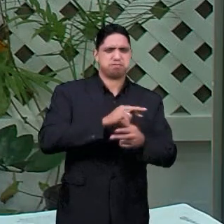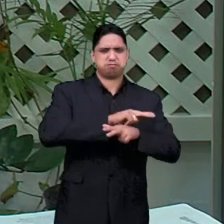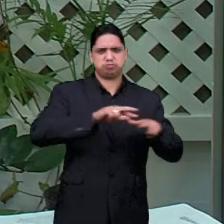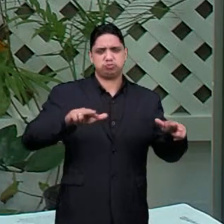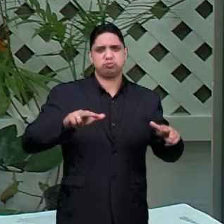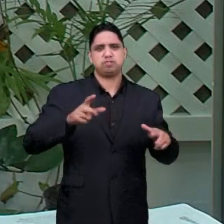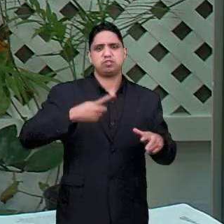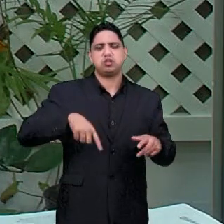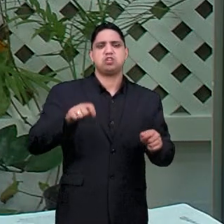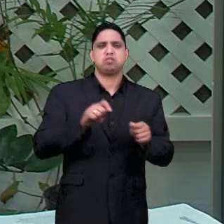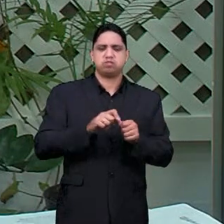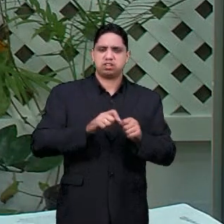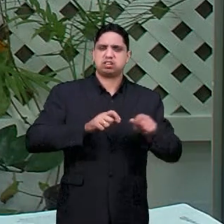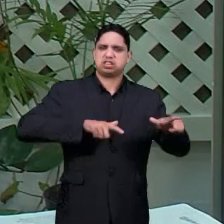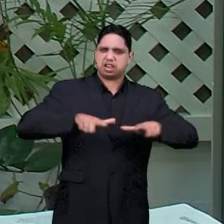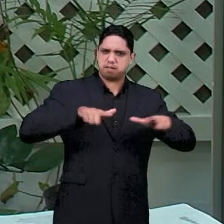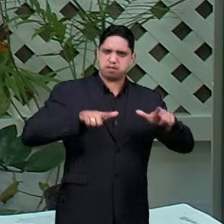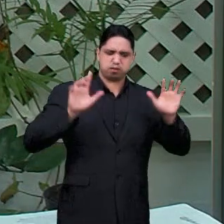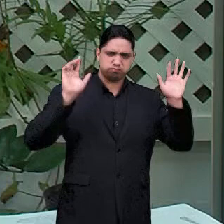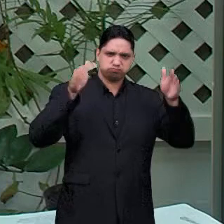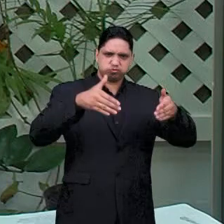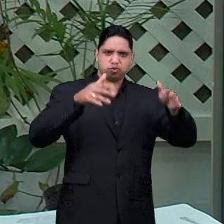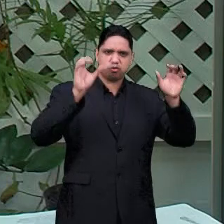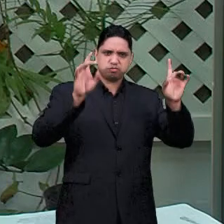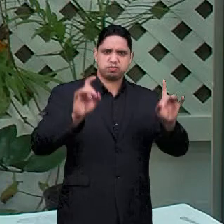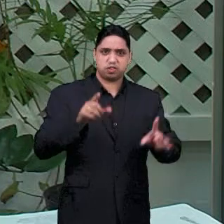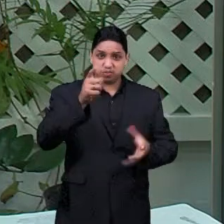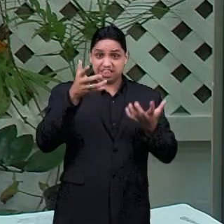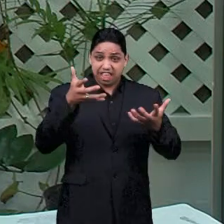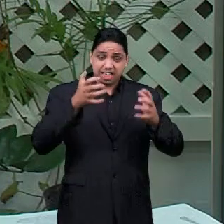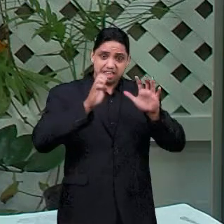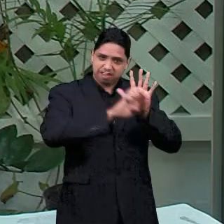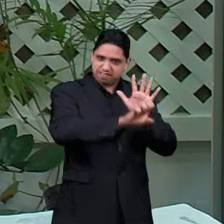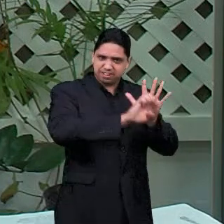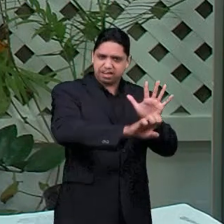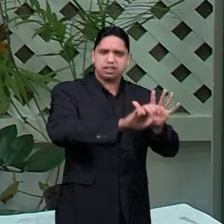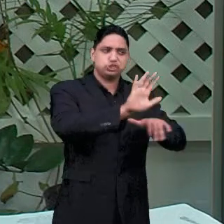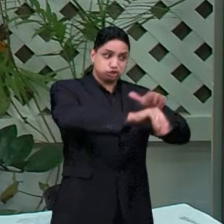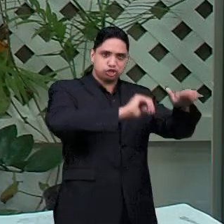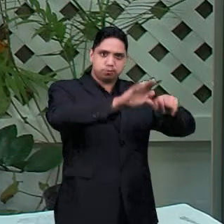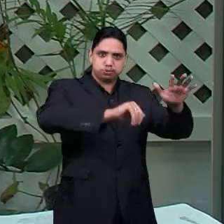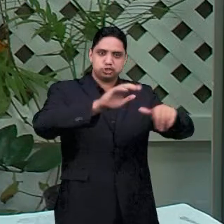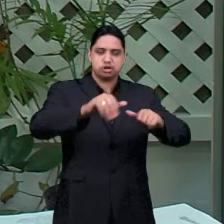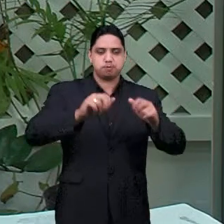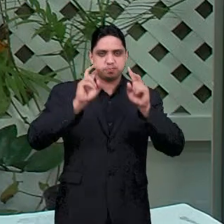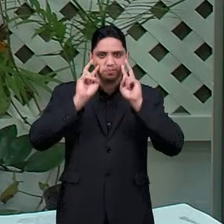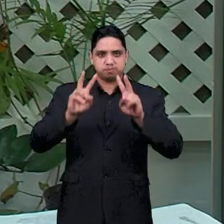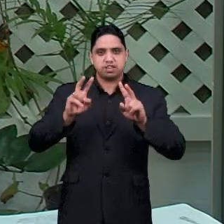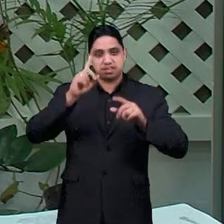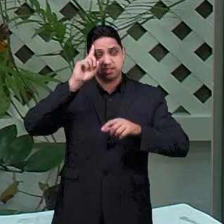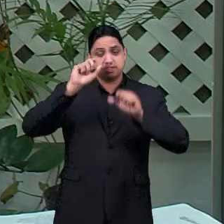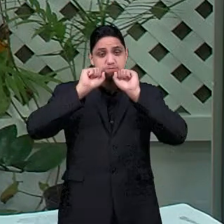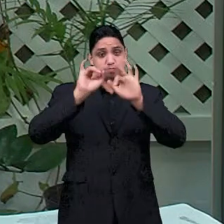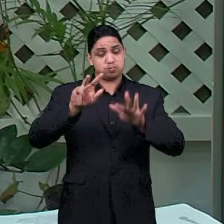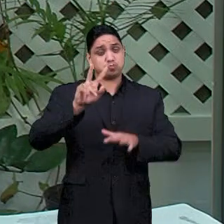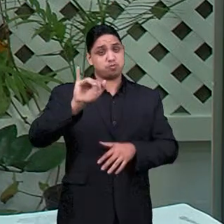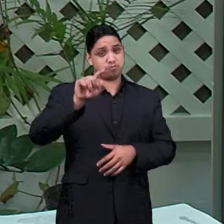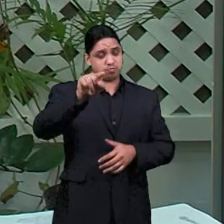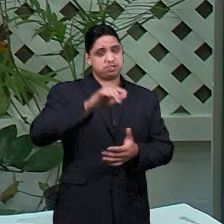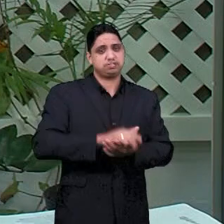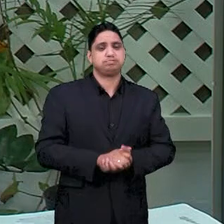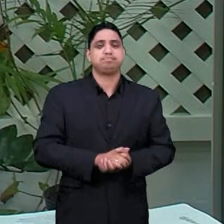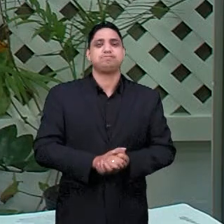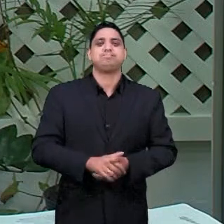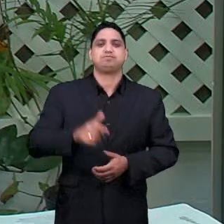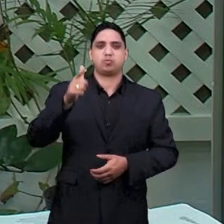connaissances, amis. On va faire un travail spécial. Vous voulez évangéliser, ramener ces personnes, Dieu va vous bénir. Mes bien-aimés, encore